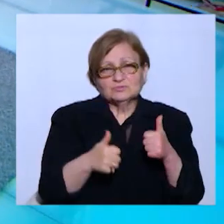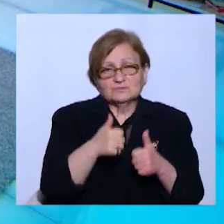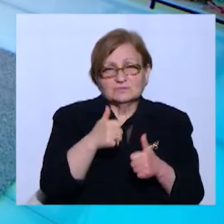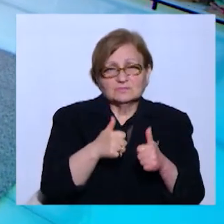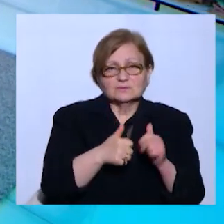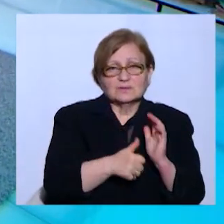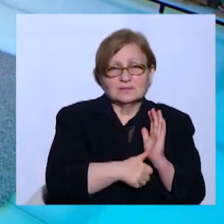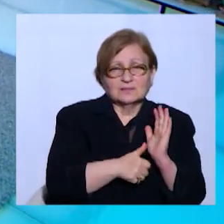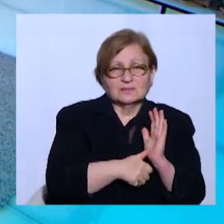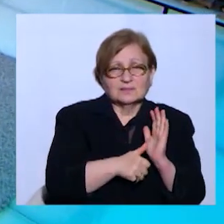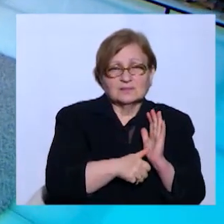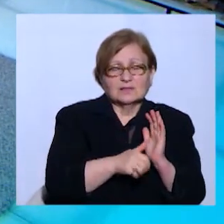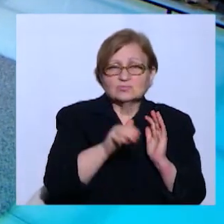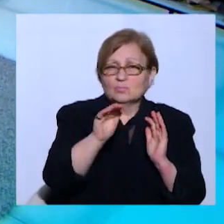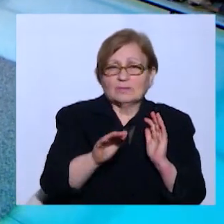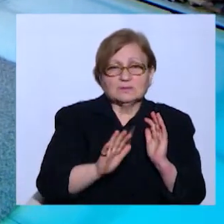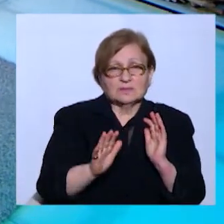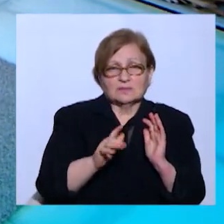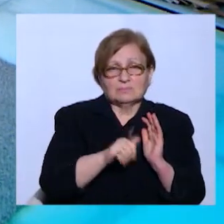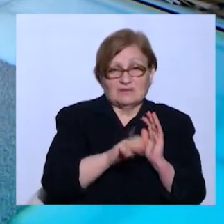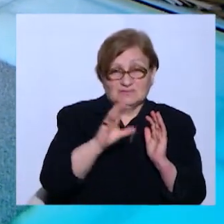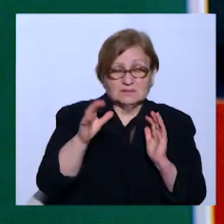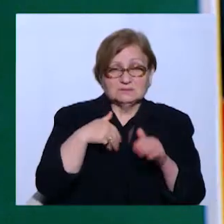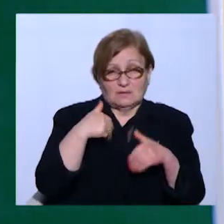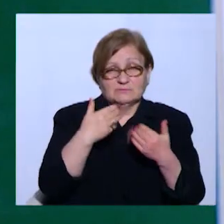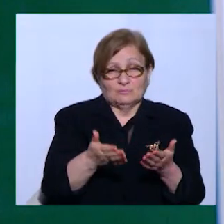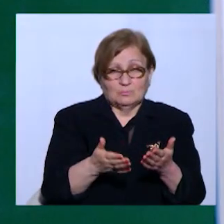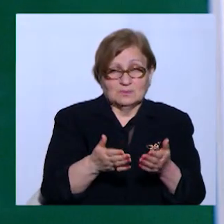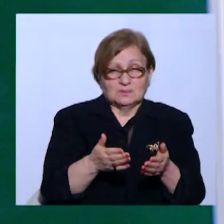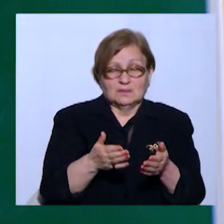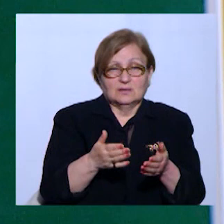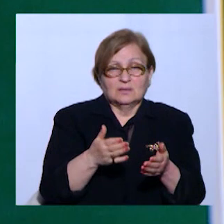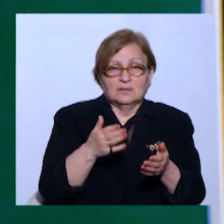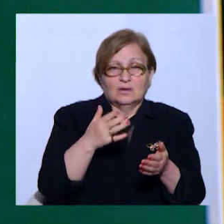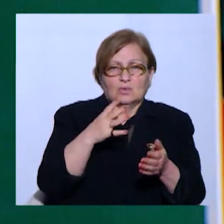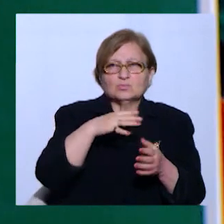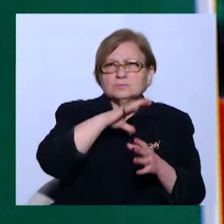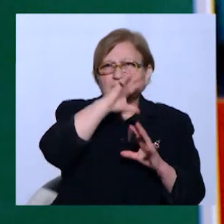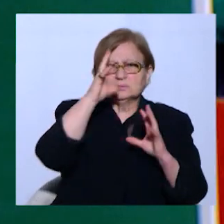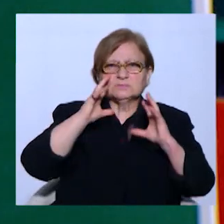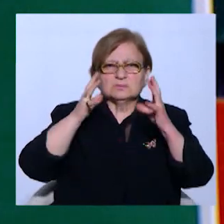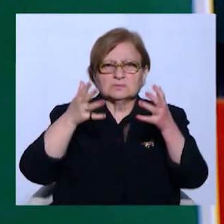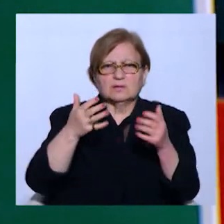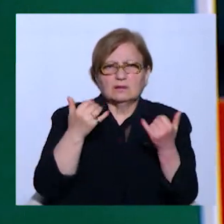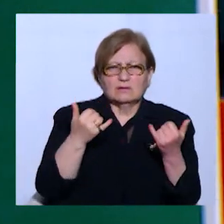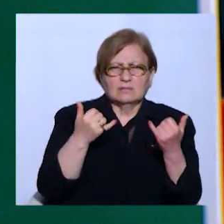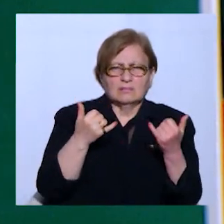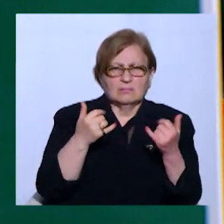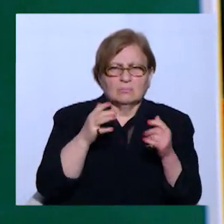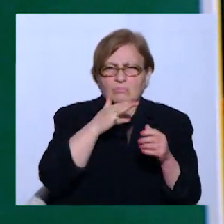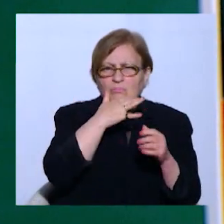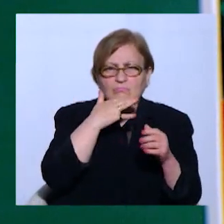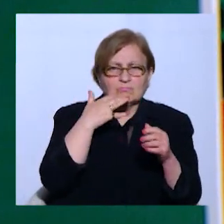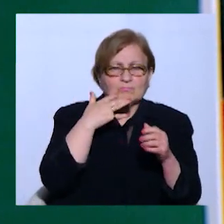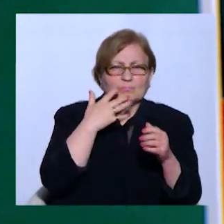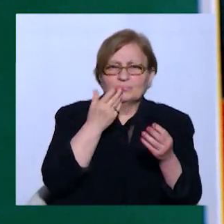მეექვსე კლასელებო, მაგრამ არახათ პატარები თქვენ მითუმეტეს ჩვენს სივრცეში, როდესაც ძალიან ბევრი რამე ახლა მისაც დომი.